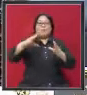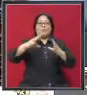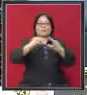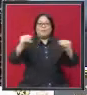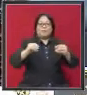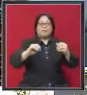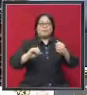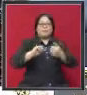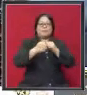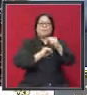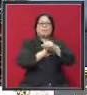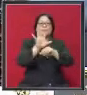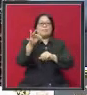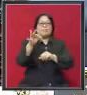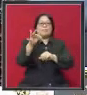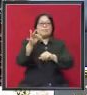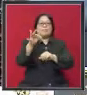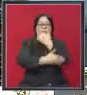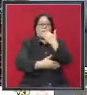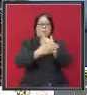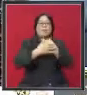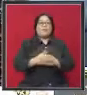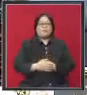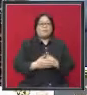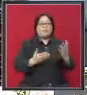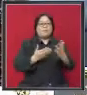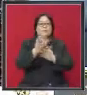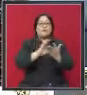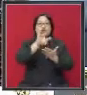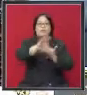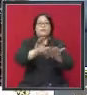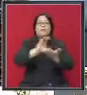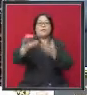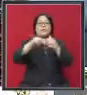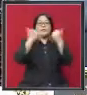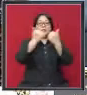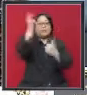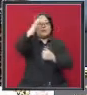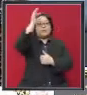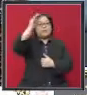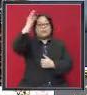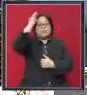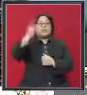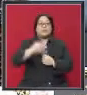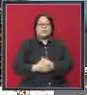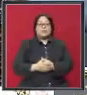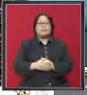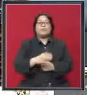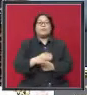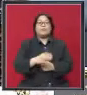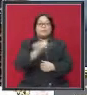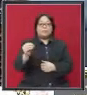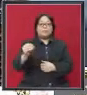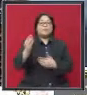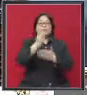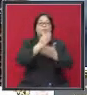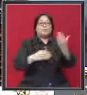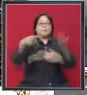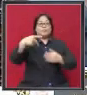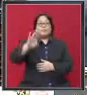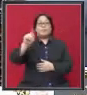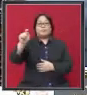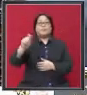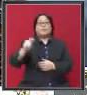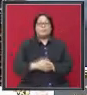menangani krisis COVID-19 di seluruh negara melalui penyaluran kepada agensi-agensi Kerajaan Persekutuan secara serta pihak